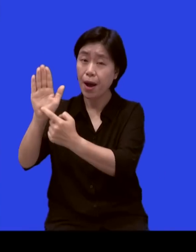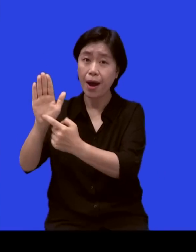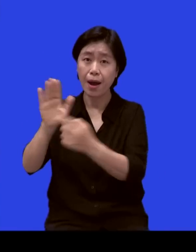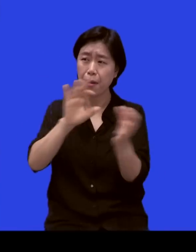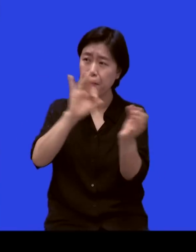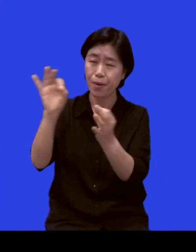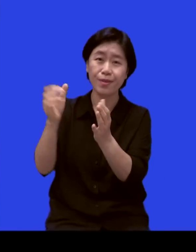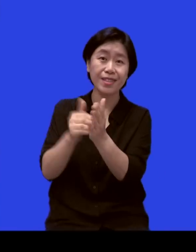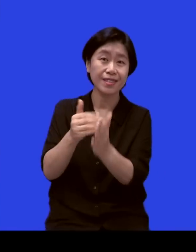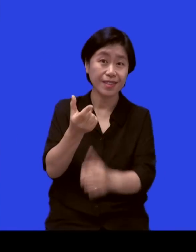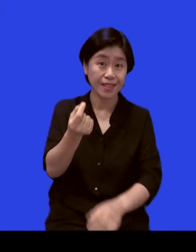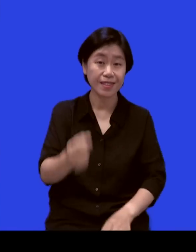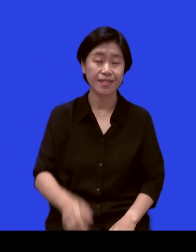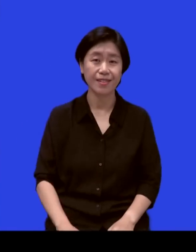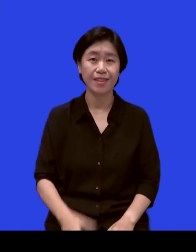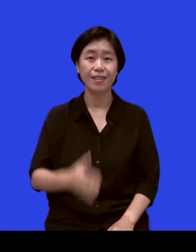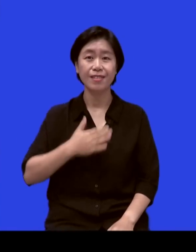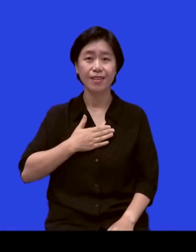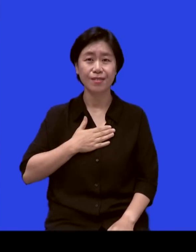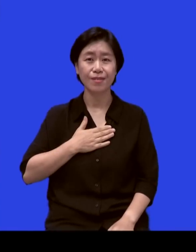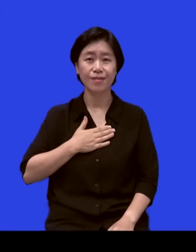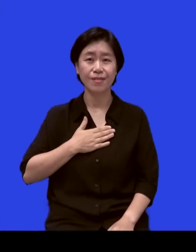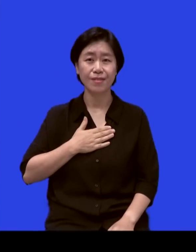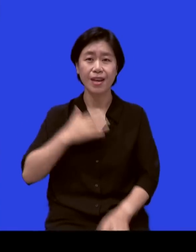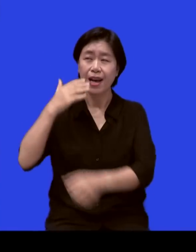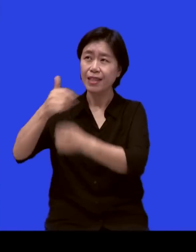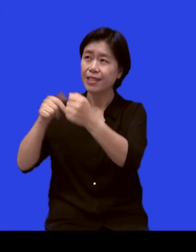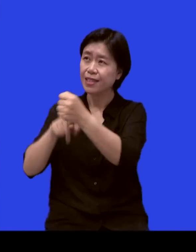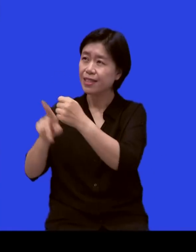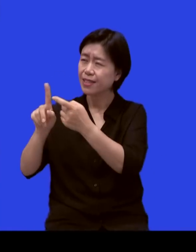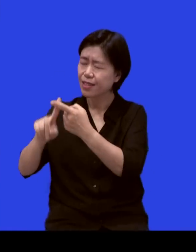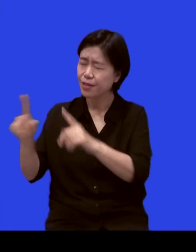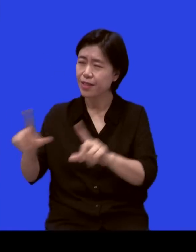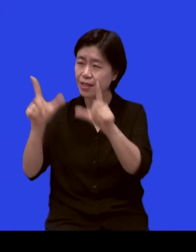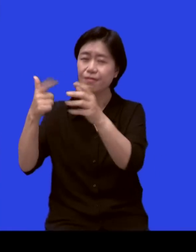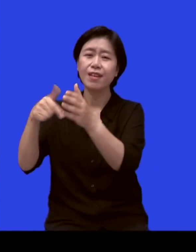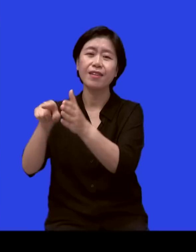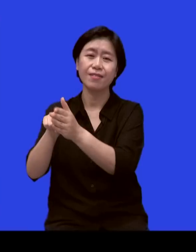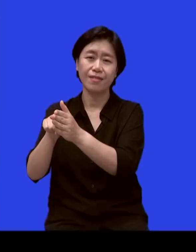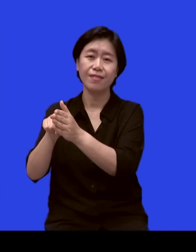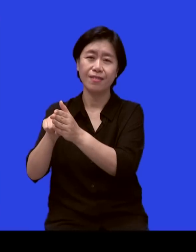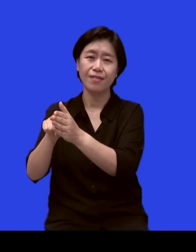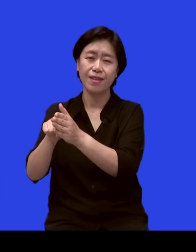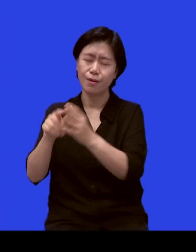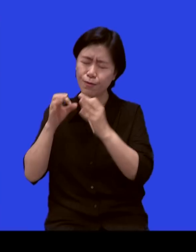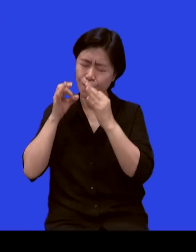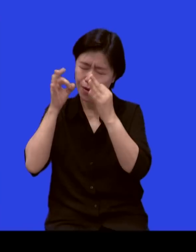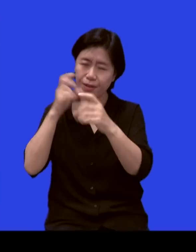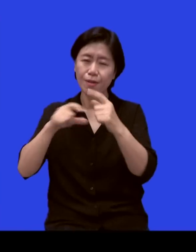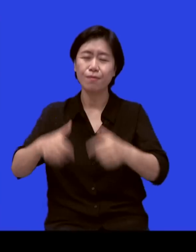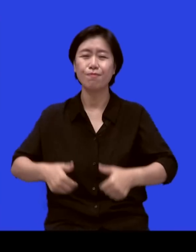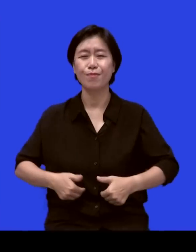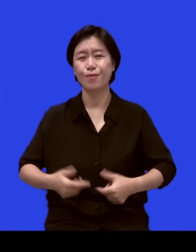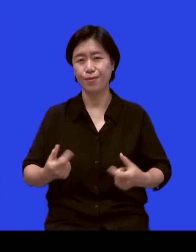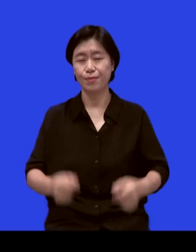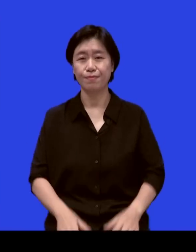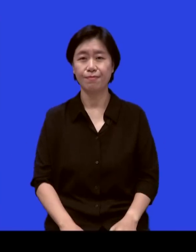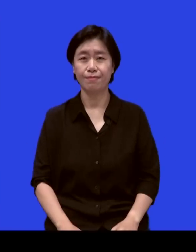그러니까 저도 그렇게 하나님 뜻대로 살기 위해서 그 말씀처럼 살기 위해서 노력해야겠다는 생각도 많이